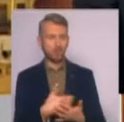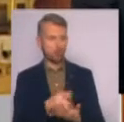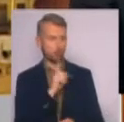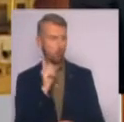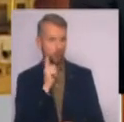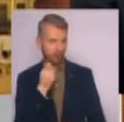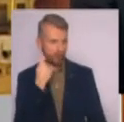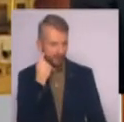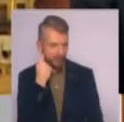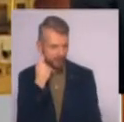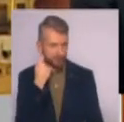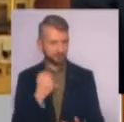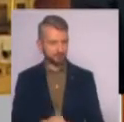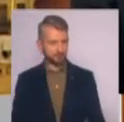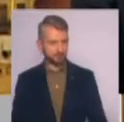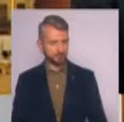вік,